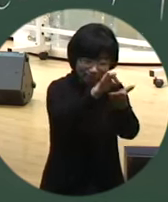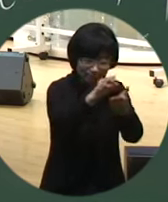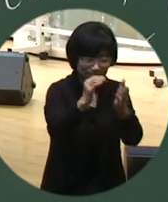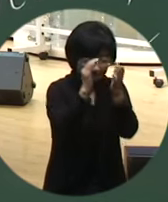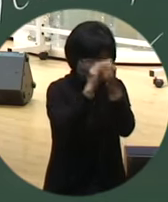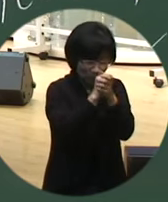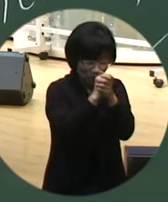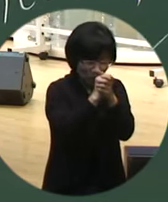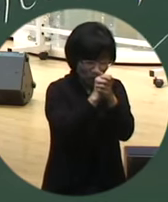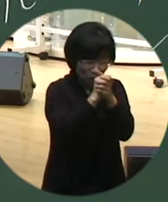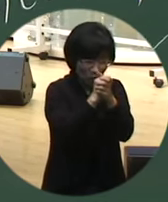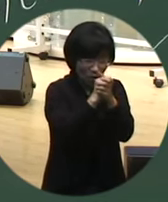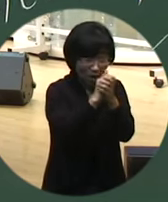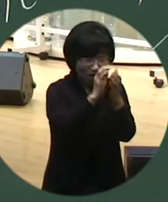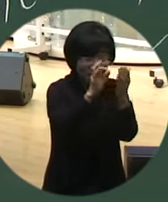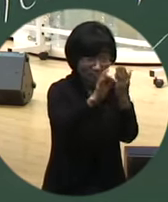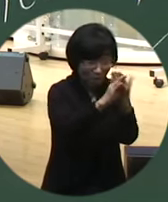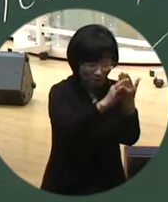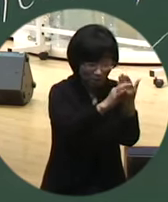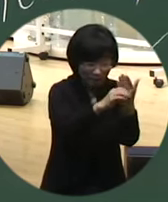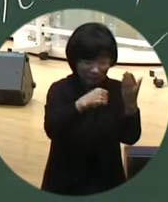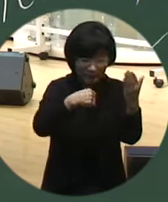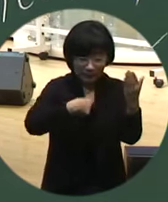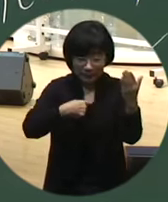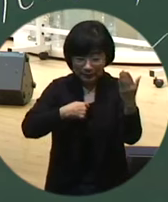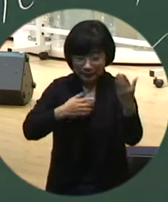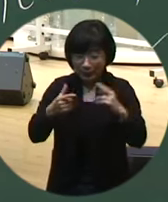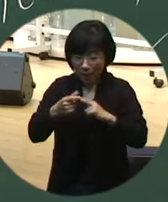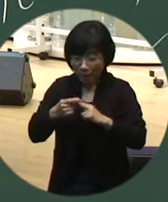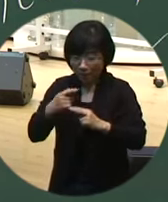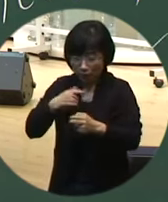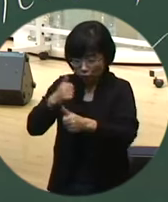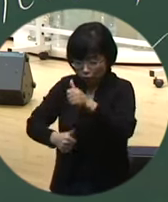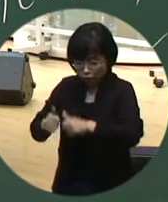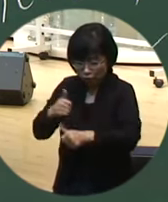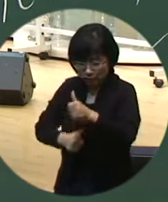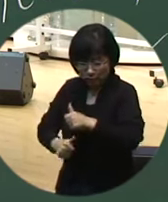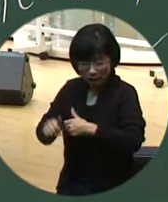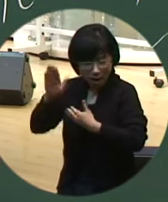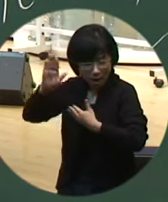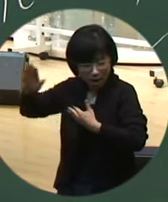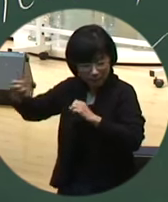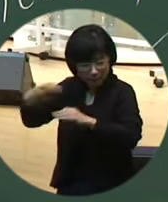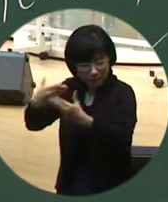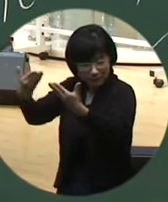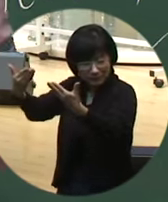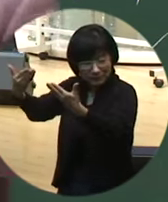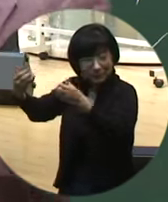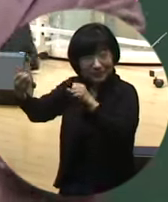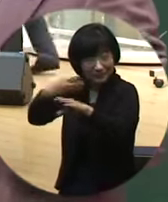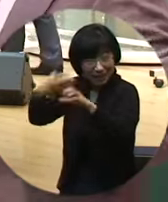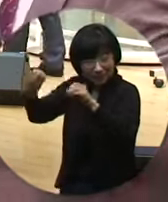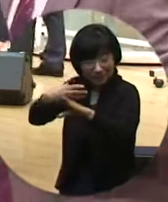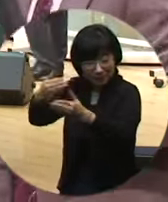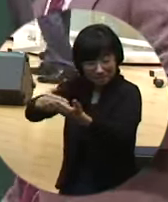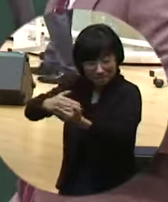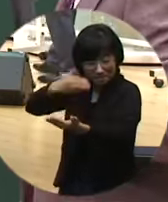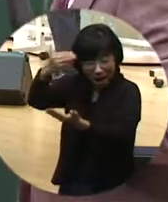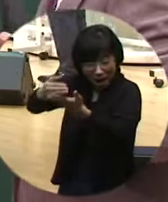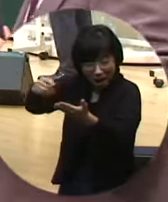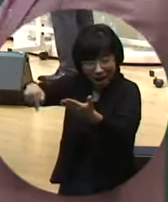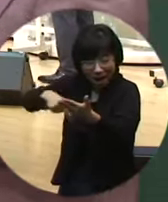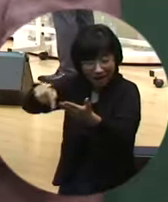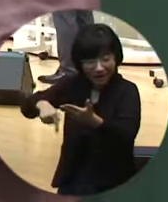후대가 받을 응답이 지금 땅 끝에 가 있는 거예요. That means that the answers and blessings that I and as well as my children ought to receive are there in the ends of the